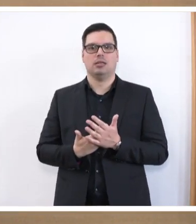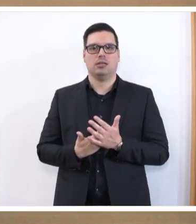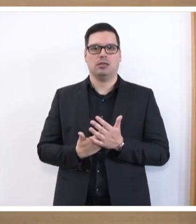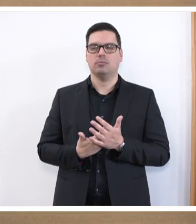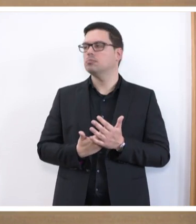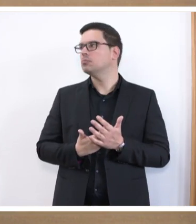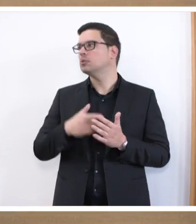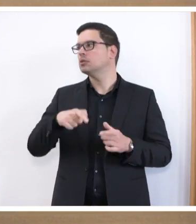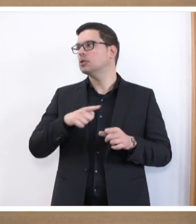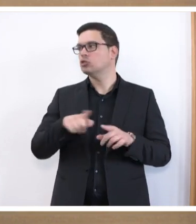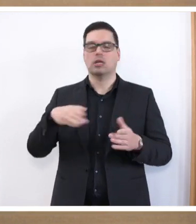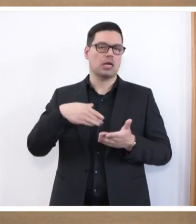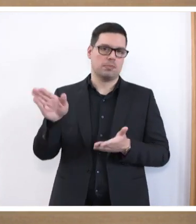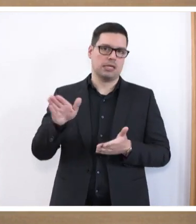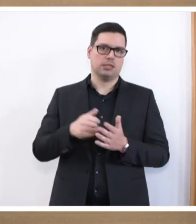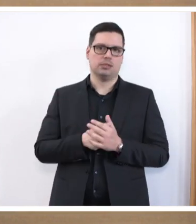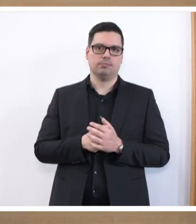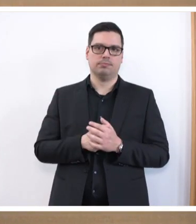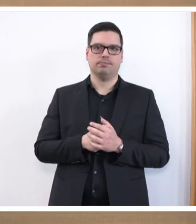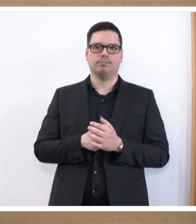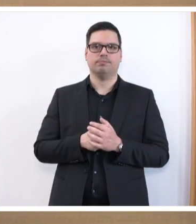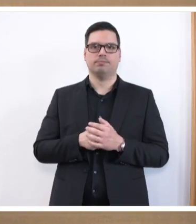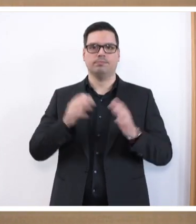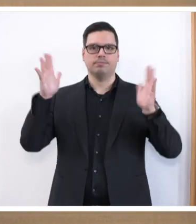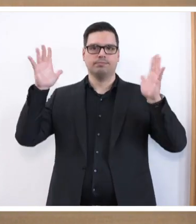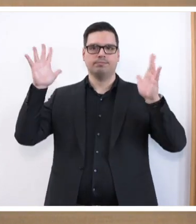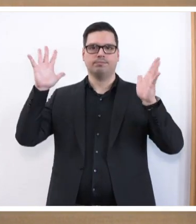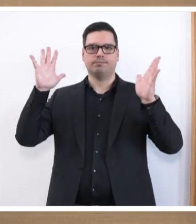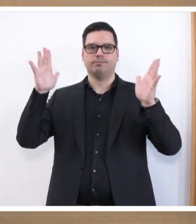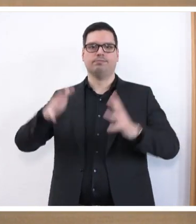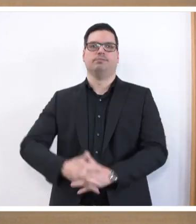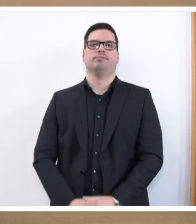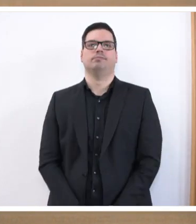die in diese Richtung gehen, konsequent ab, liebe Kolleginnen und Kollegen.